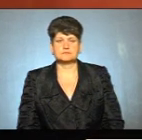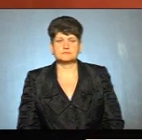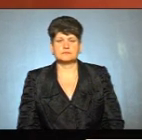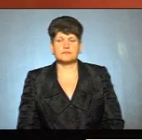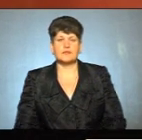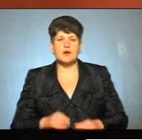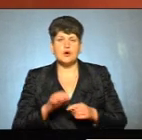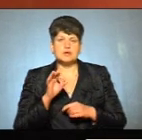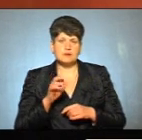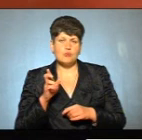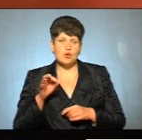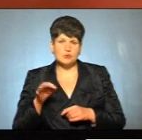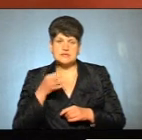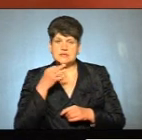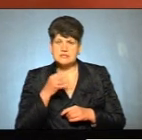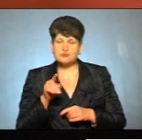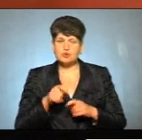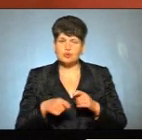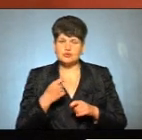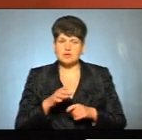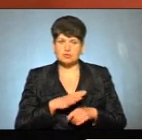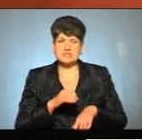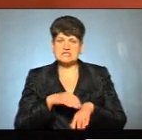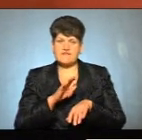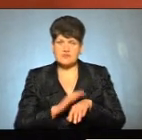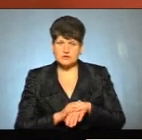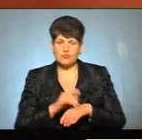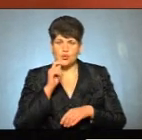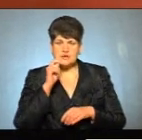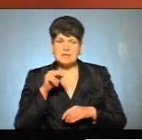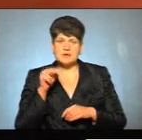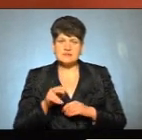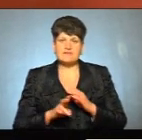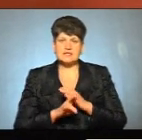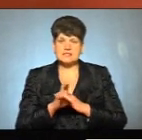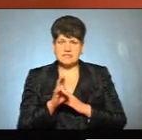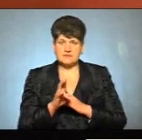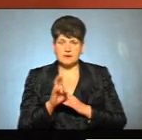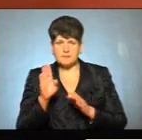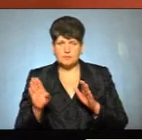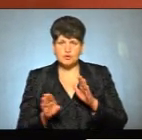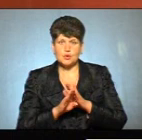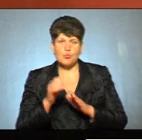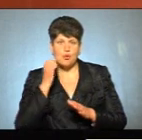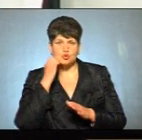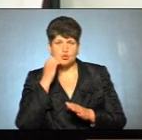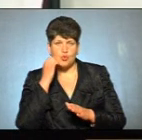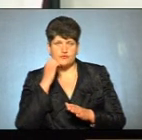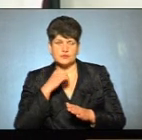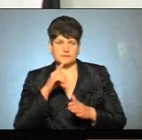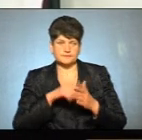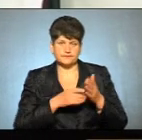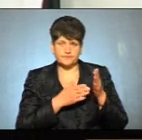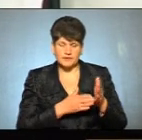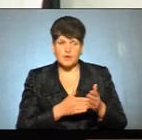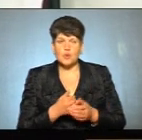Зокрема, Олександр Богомол зазначив про те, що порушення були зафіксовані в Українській православній церкві, що підпорядковувалася Московському патріархату.